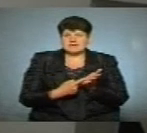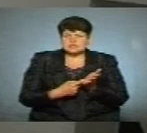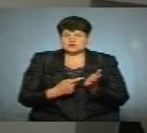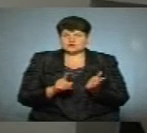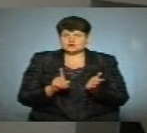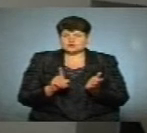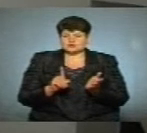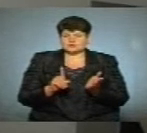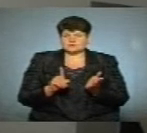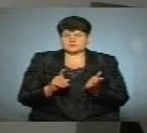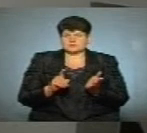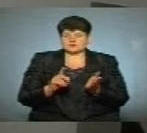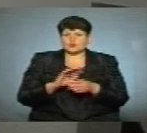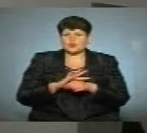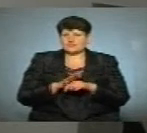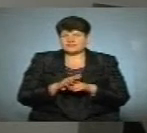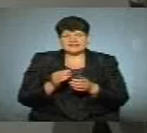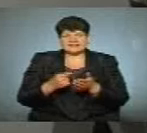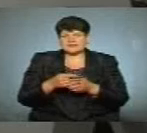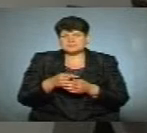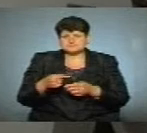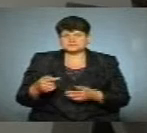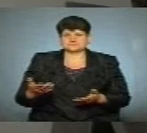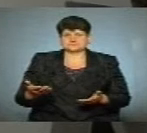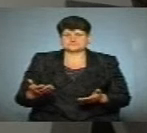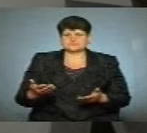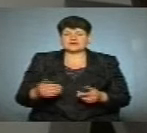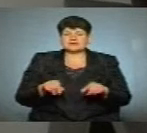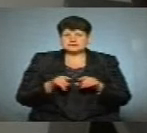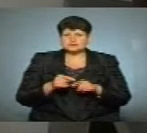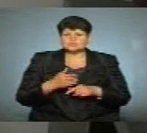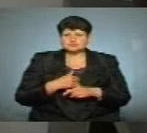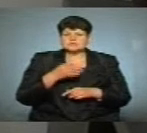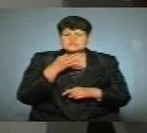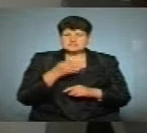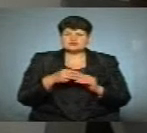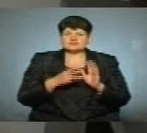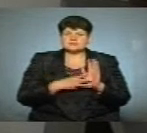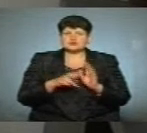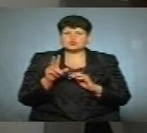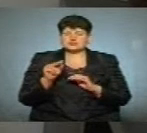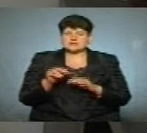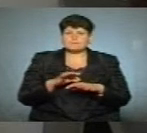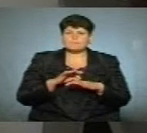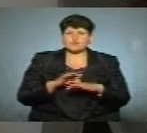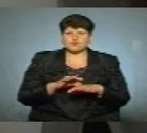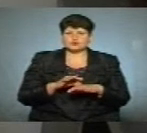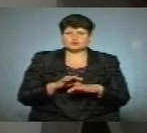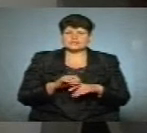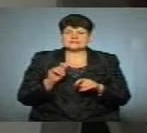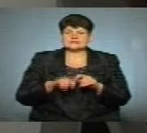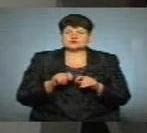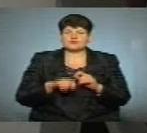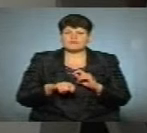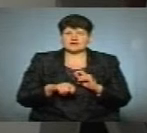що ковід не підтверджено. Також хочу поінформувати, що 18 числа проводилось